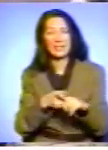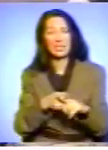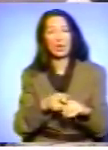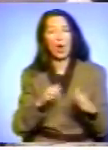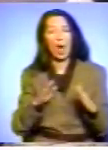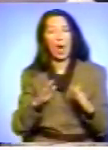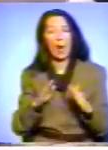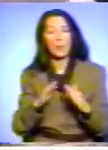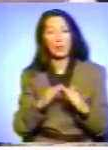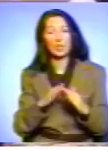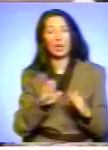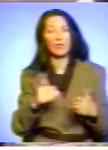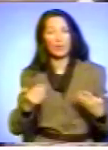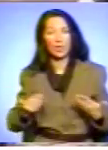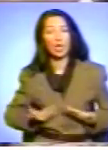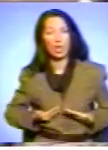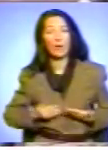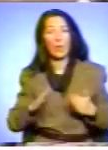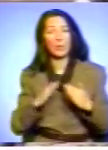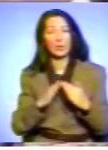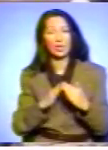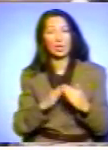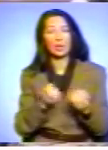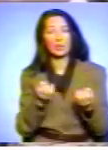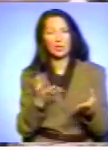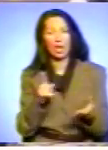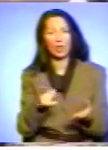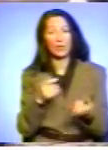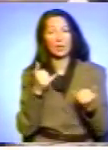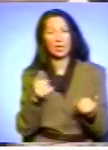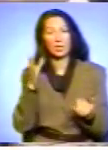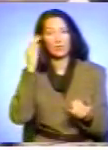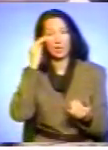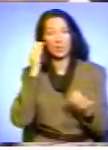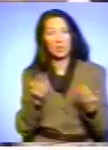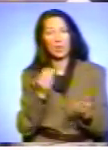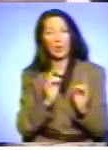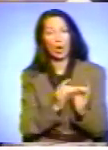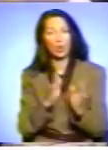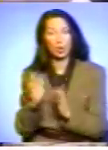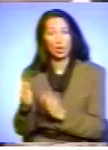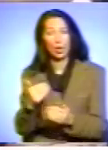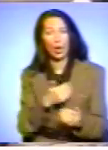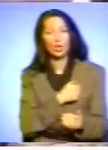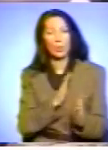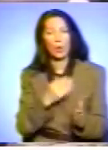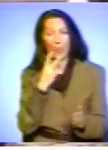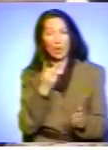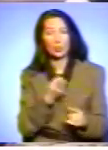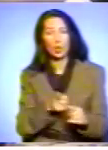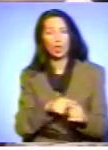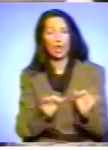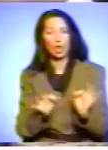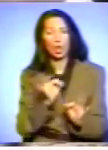приміщення в житлове. Звичайно, він зараз вважається ніби гуртожиток, хоча ми бачимо, що це